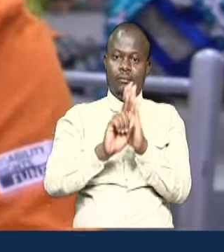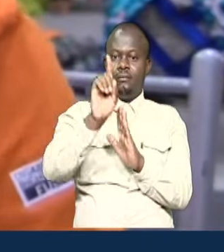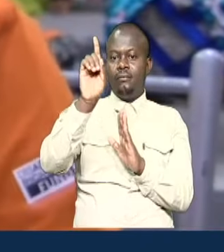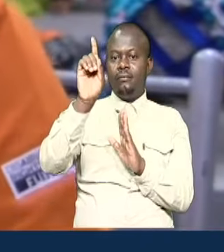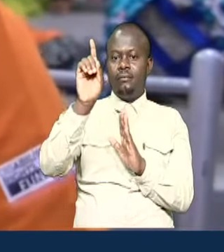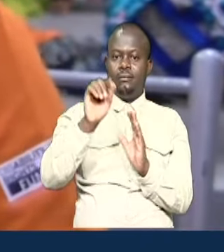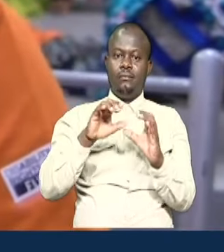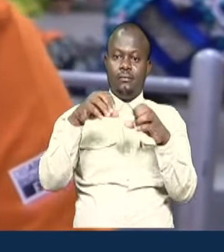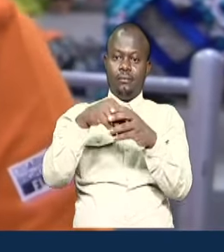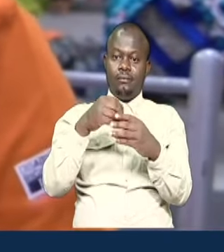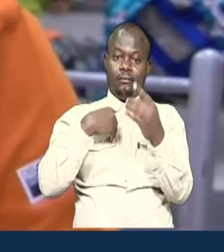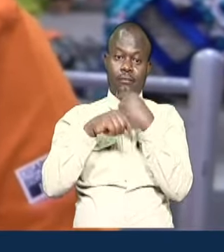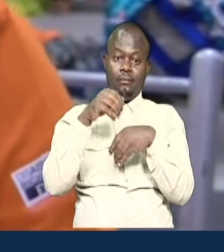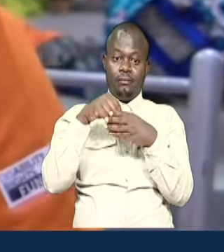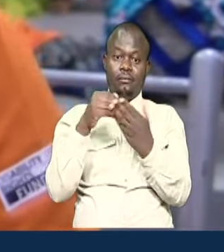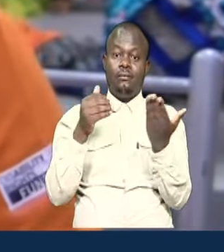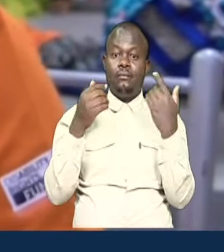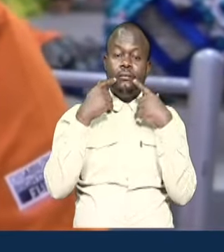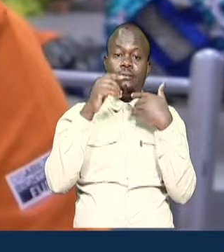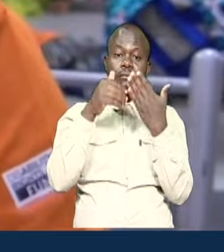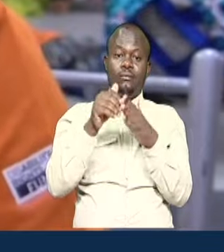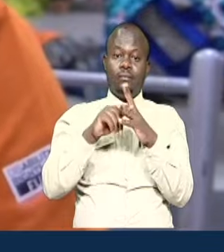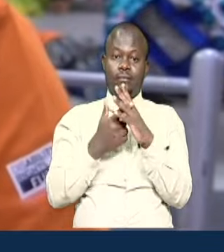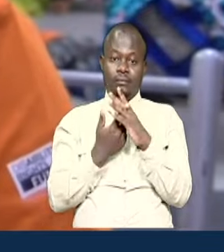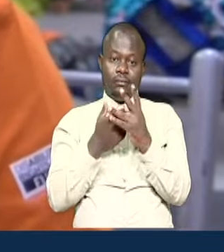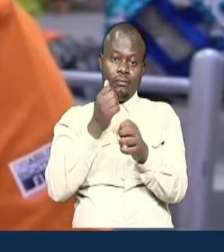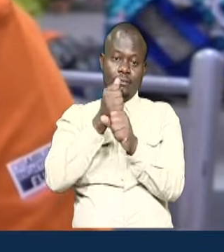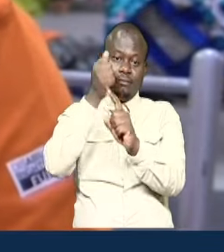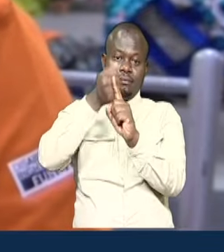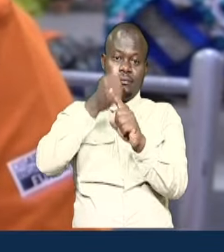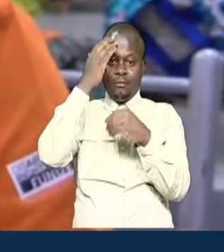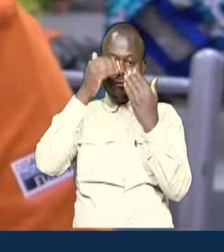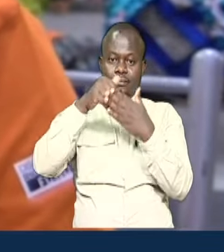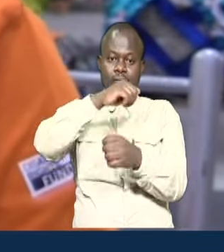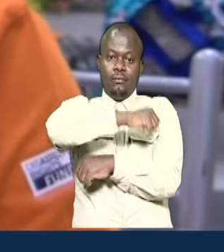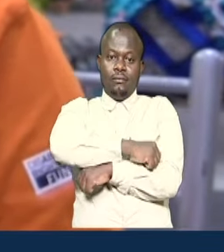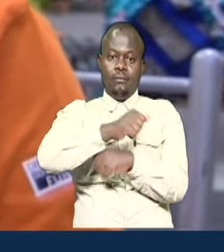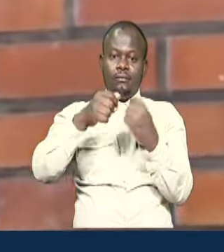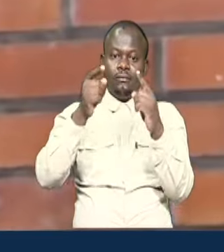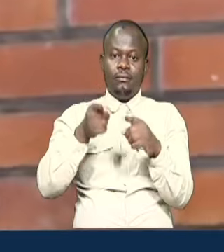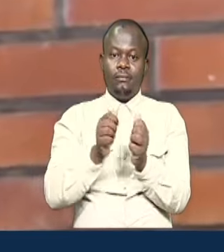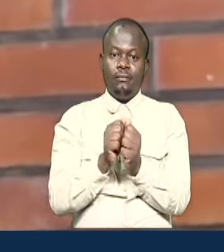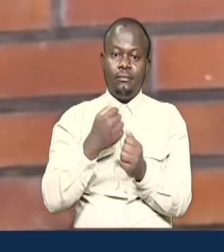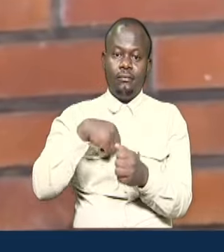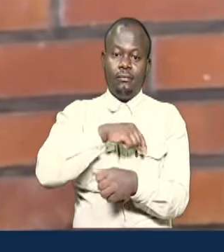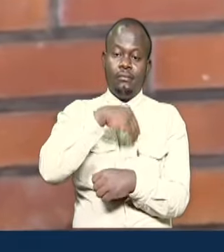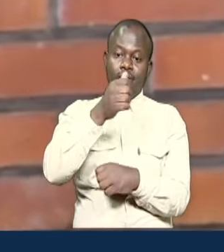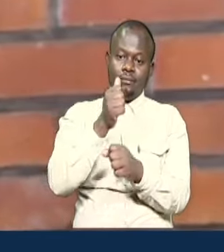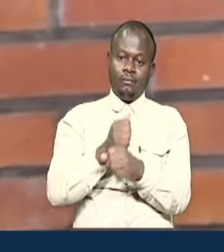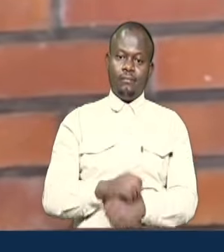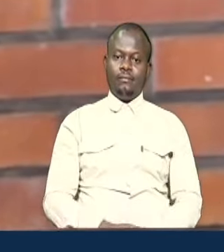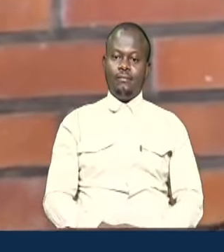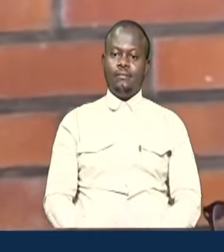Ihuriro ry'abafite ubumuga bukomatanyije rivuga ko batangiye gukora ubuvugizi kugira ngo amashuri aboneke. Tugenda dukora ubuvugizi